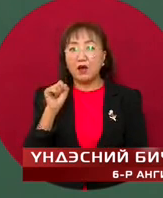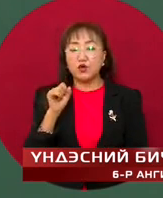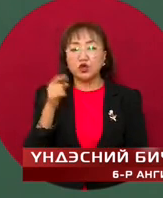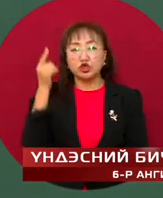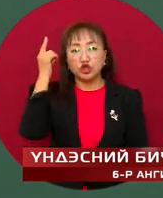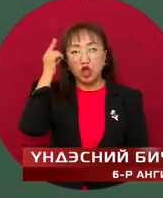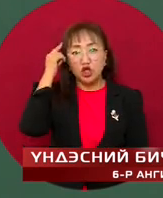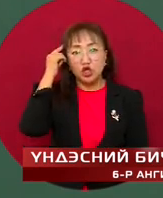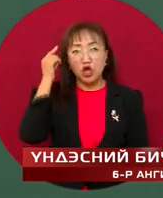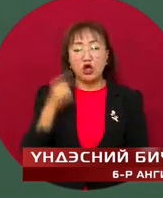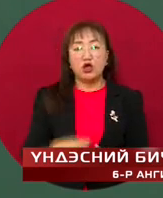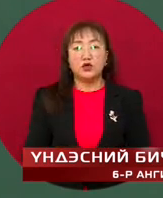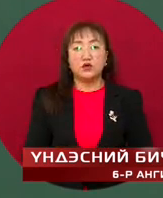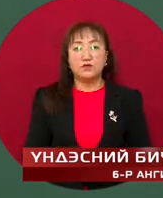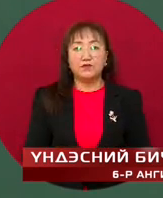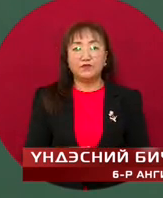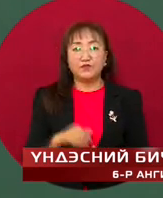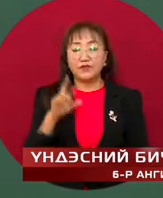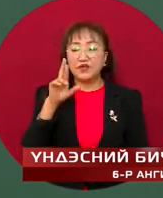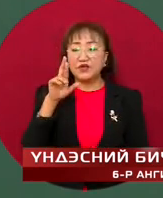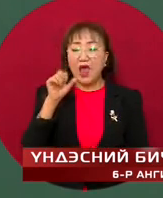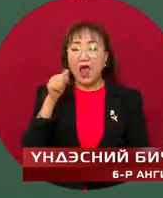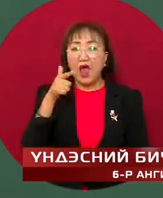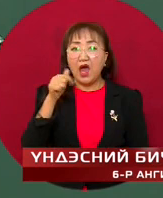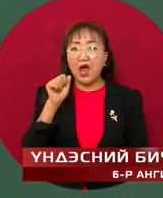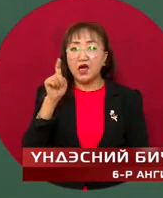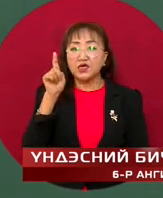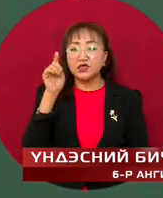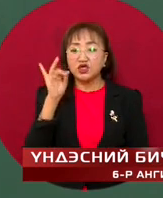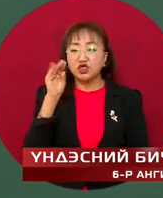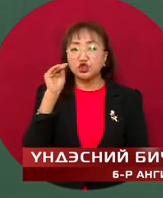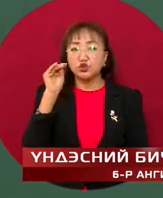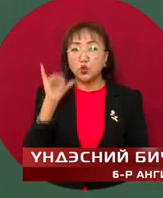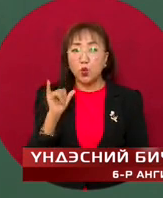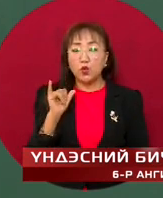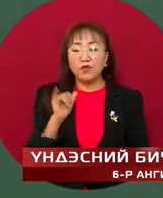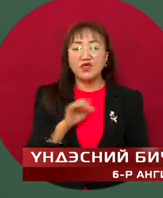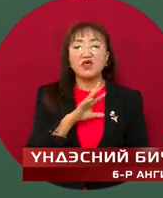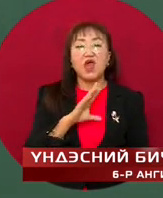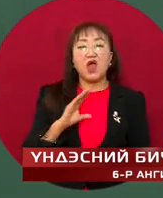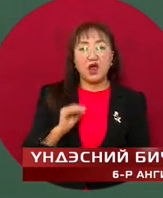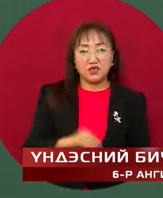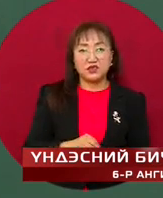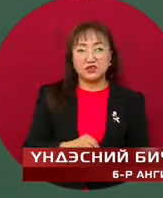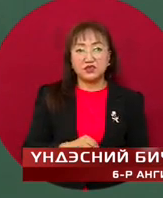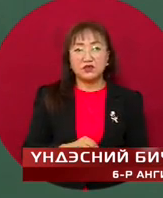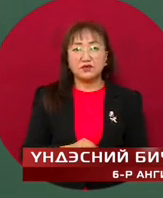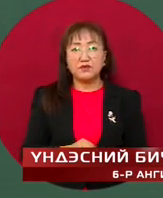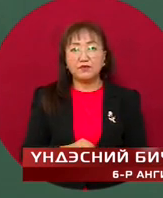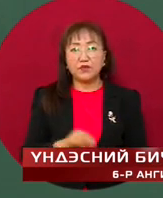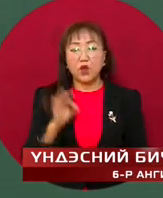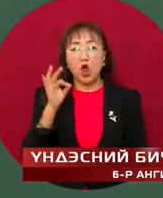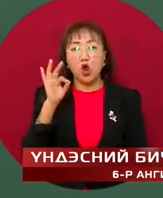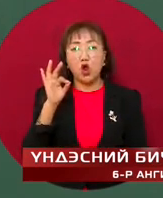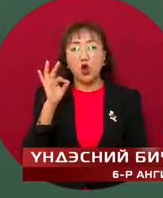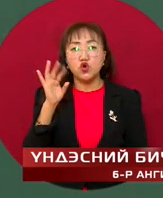За яаж гэдэг үгийг яага хийж үү яаж эр гүгсэн буюу өргсөн гэсэн үг бол шандрын